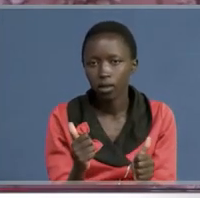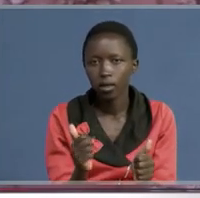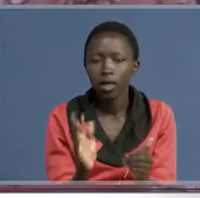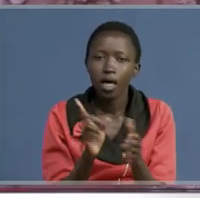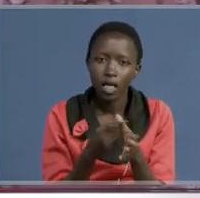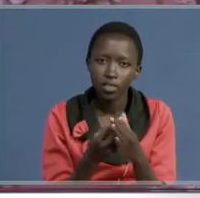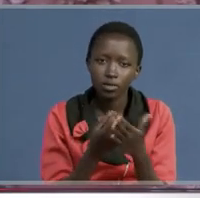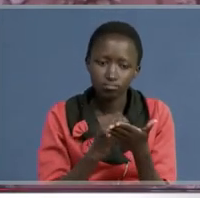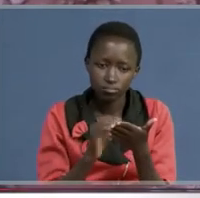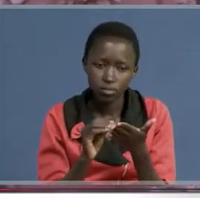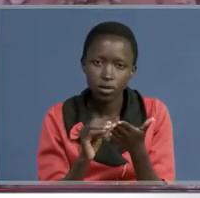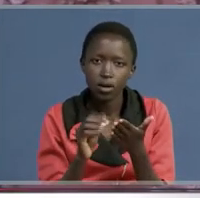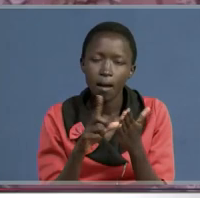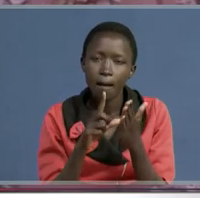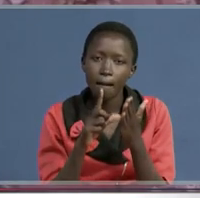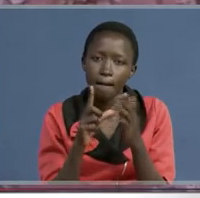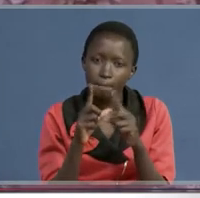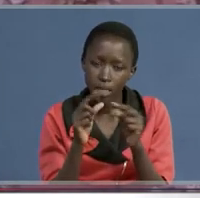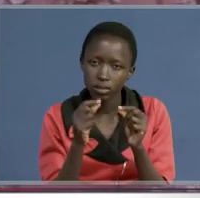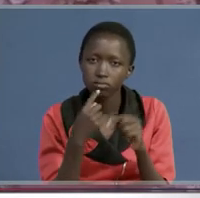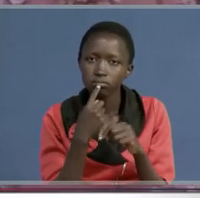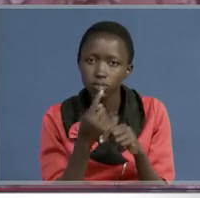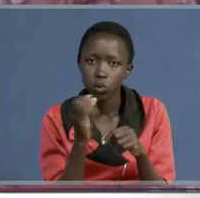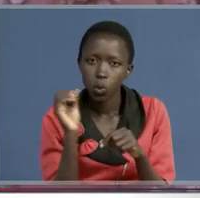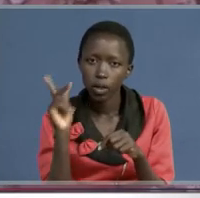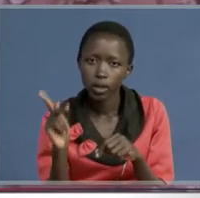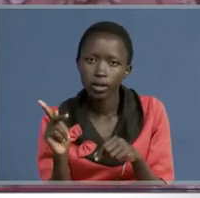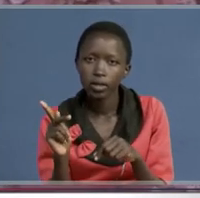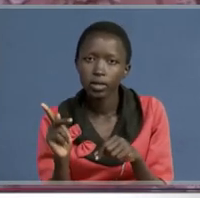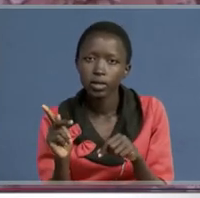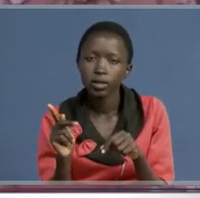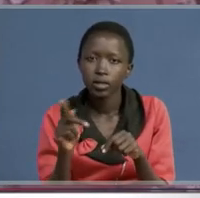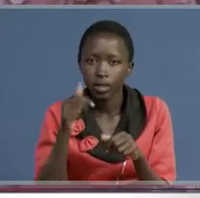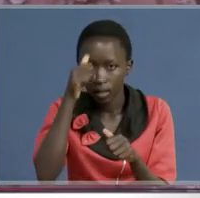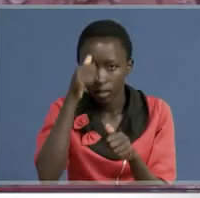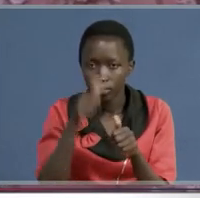Lakini akamwandikia message nyingine akisema, okay,